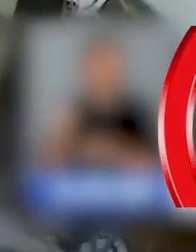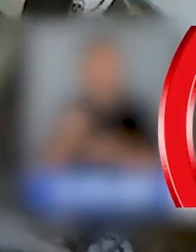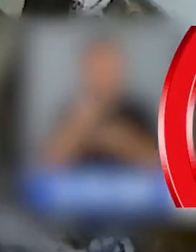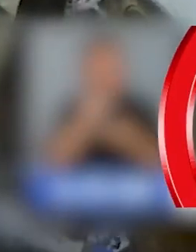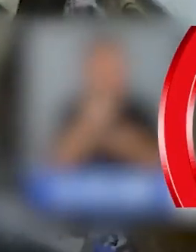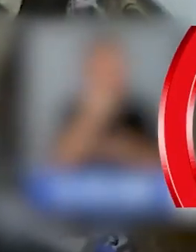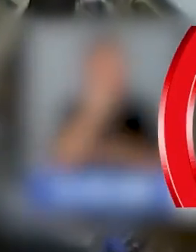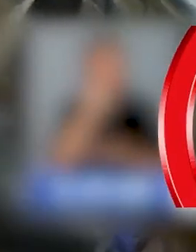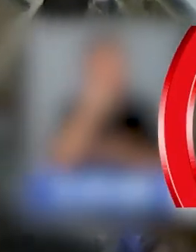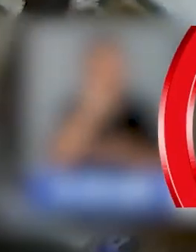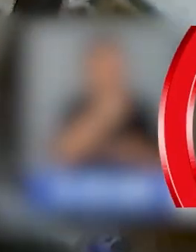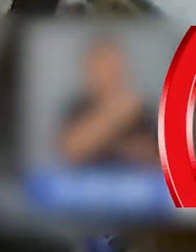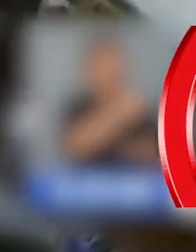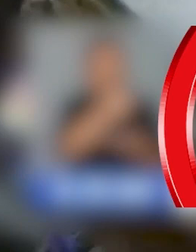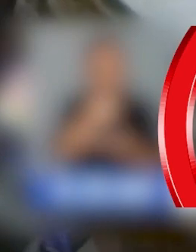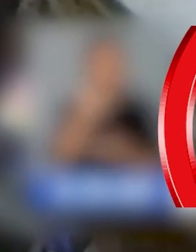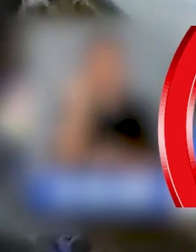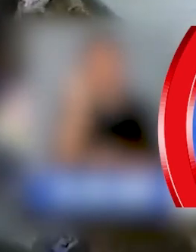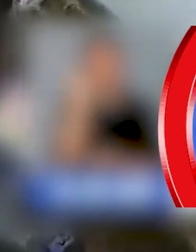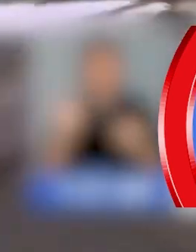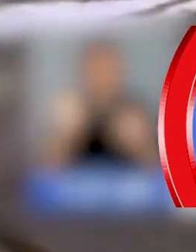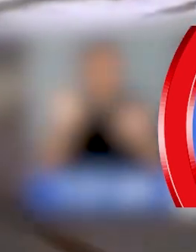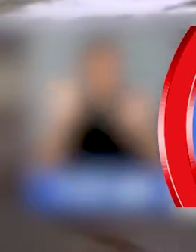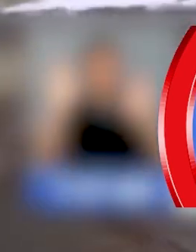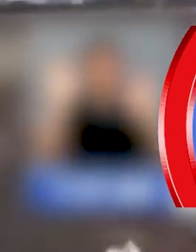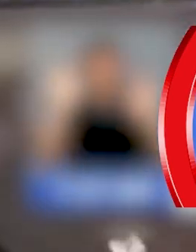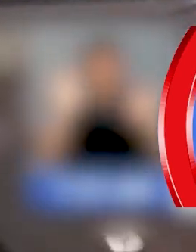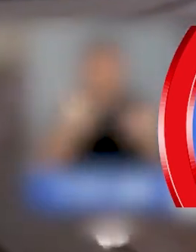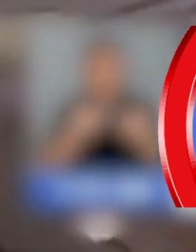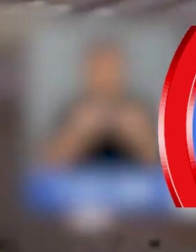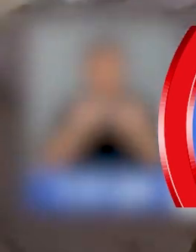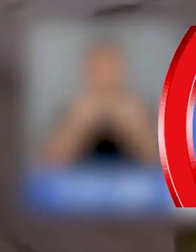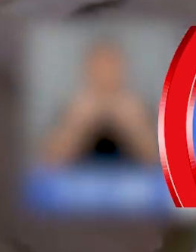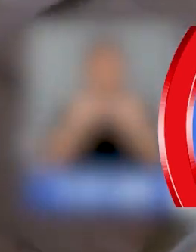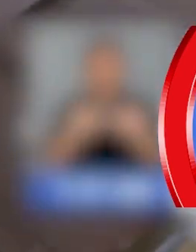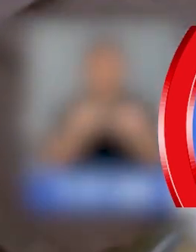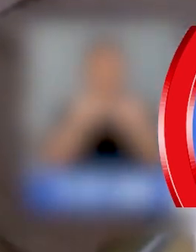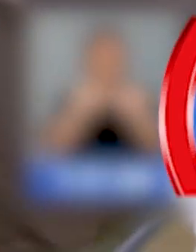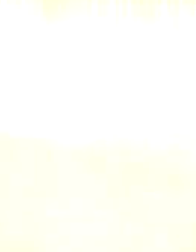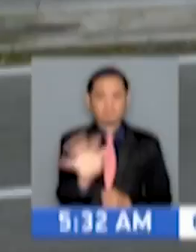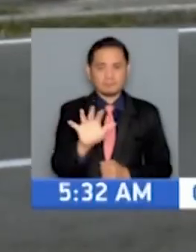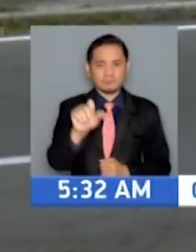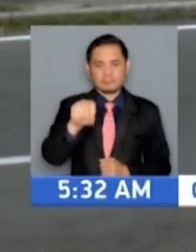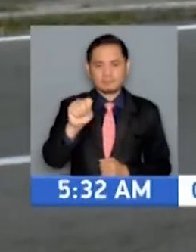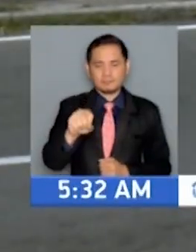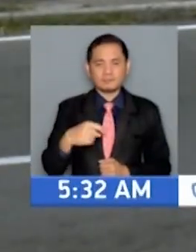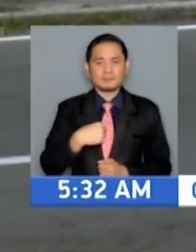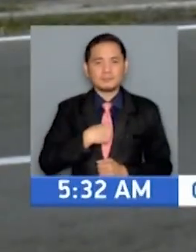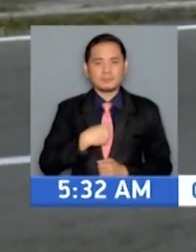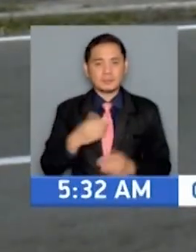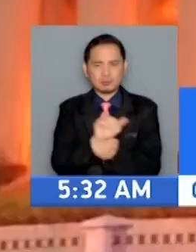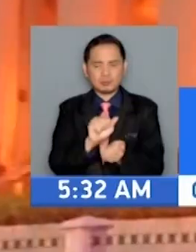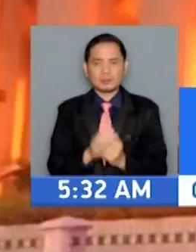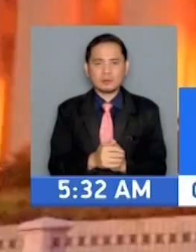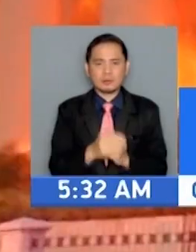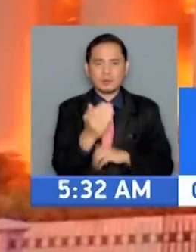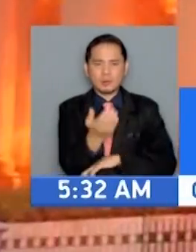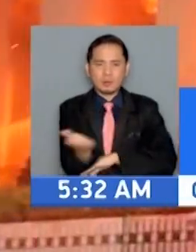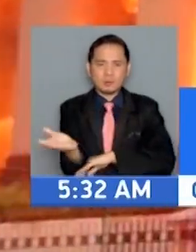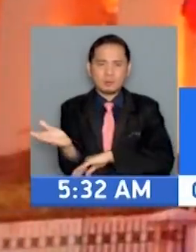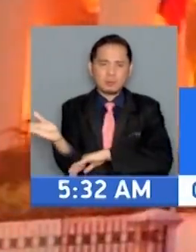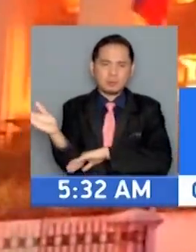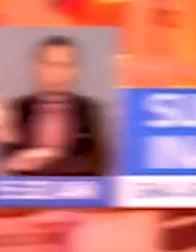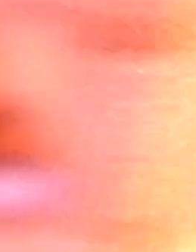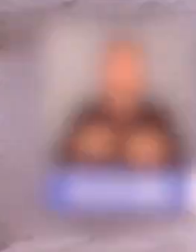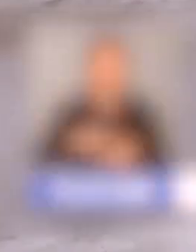Ang pamimigay natin ng relief goods. Dahil nakikita nyo, nakakasakay kami sa bangka dahil mataas po yung tubig dito. Malungkot na imahe ng